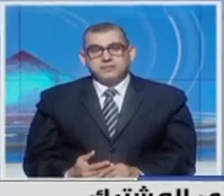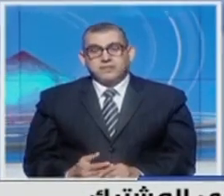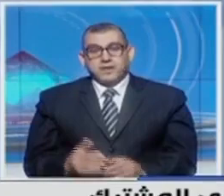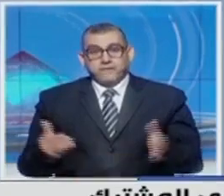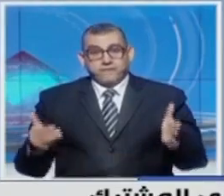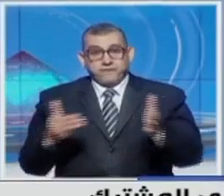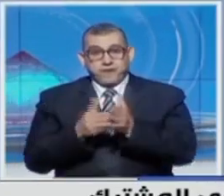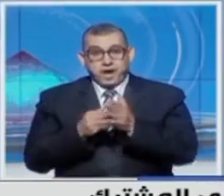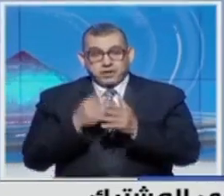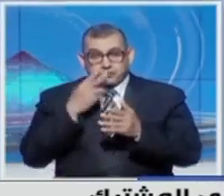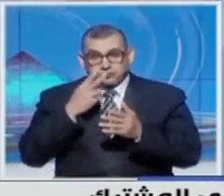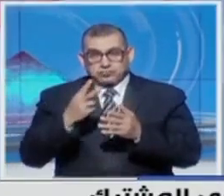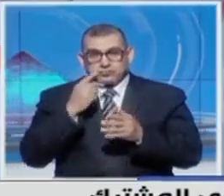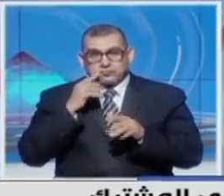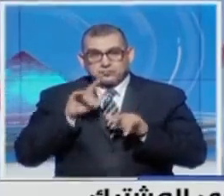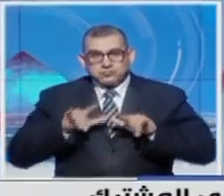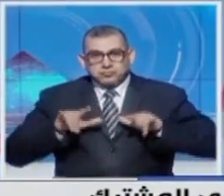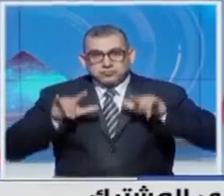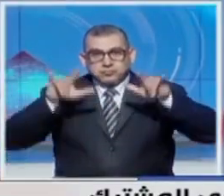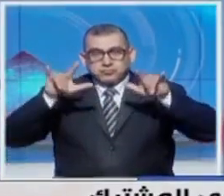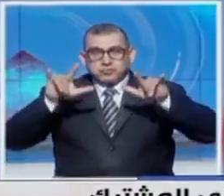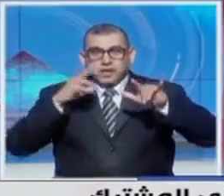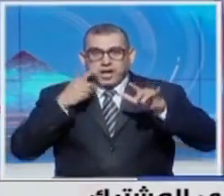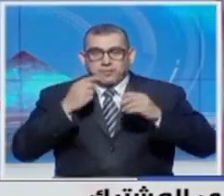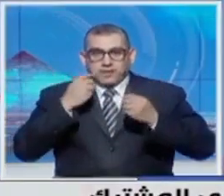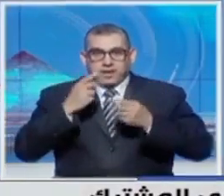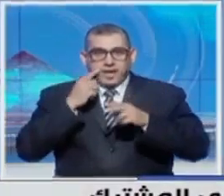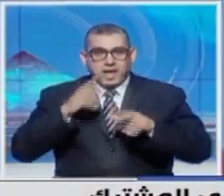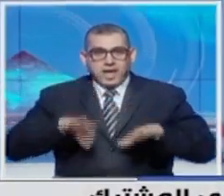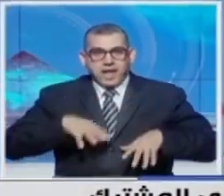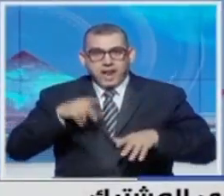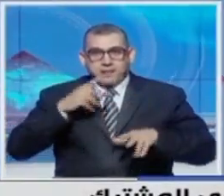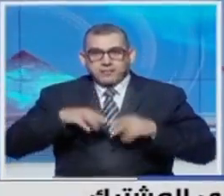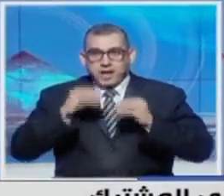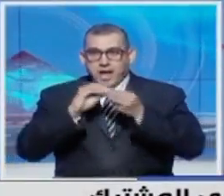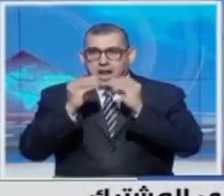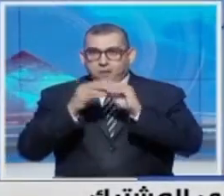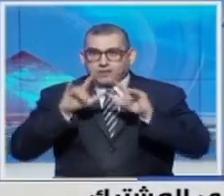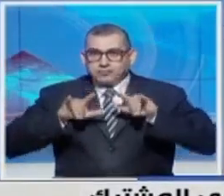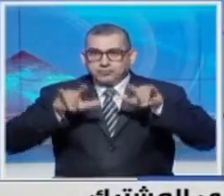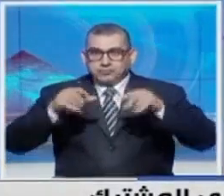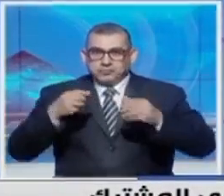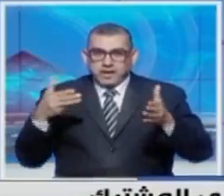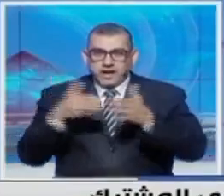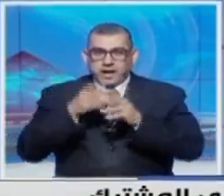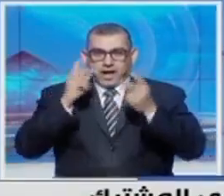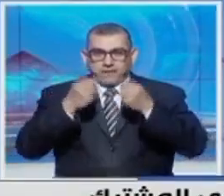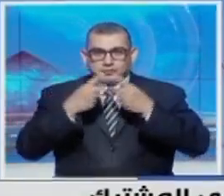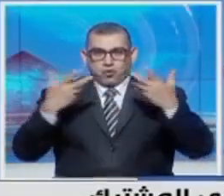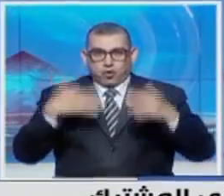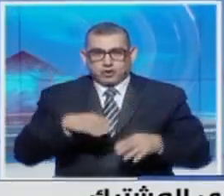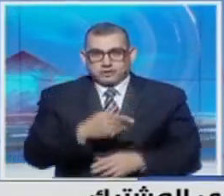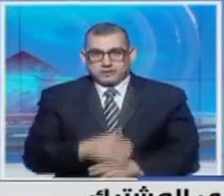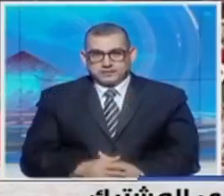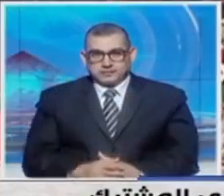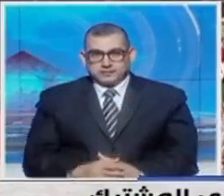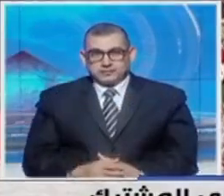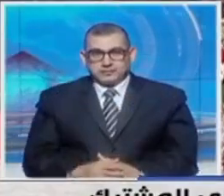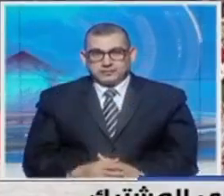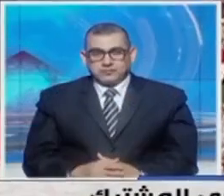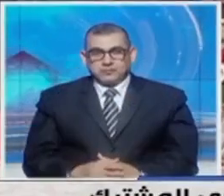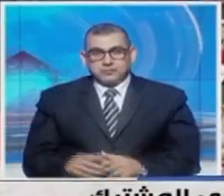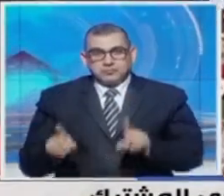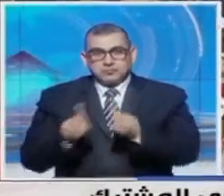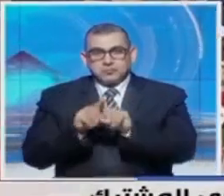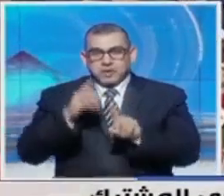واختتمت الفعاليات بتقديم عرض جوي لفريق الألعاب الجوية المصري سيلفر ستارز، ترحيبا